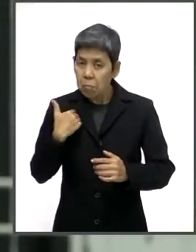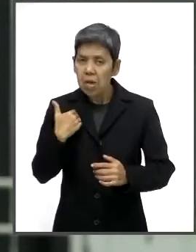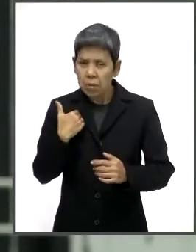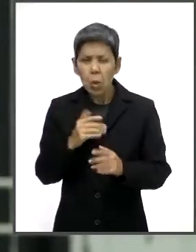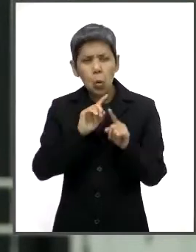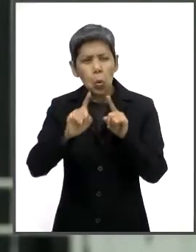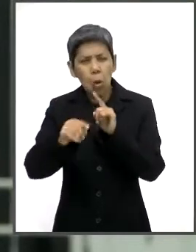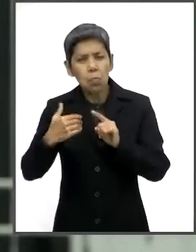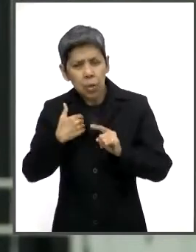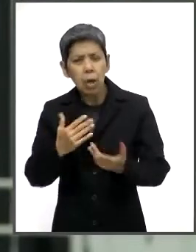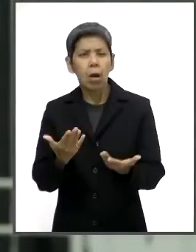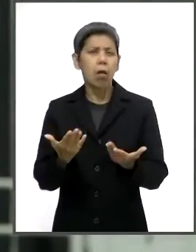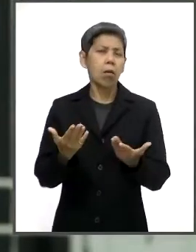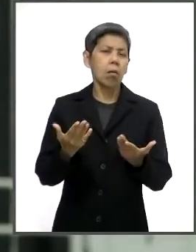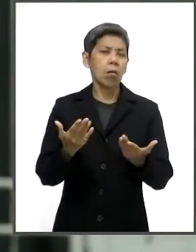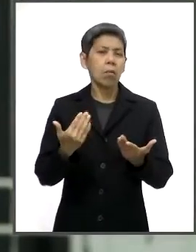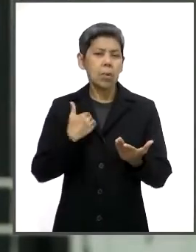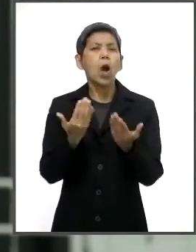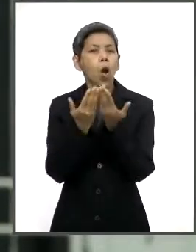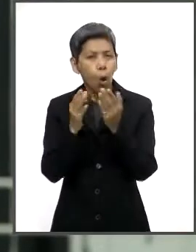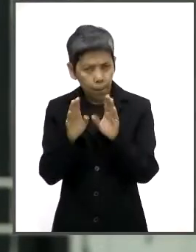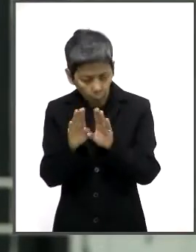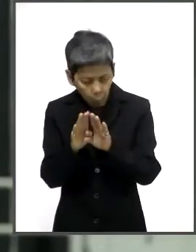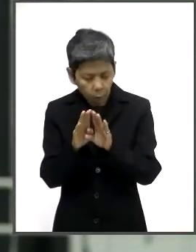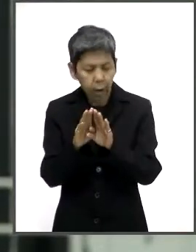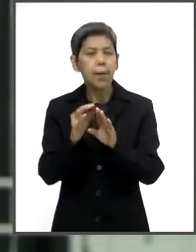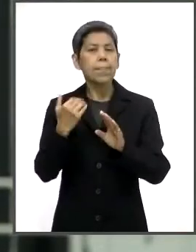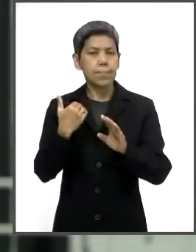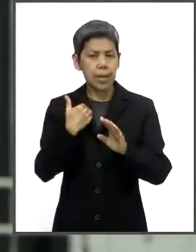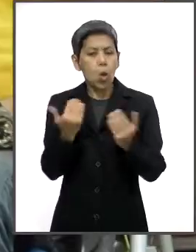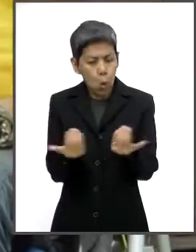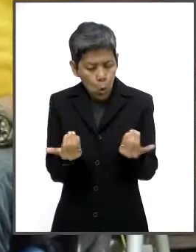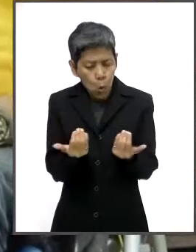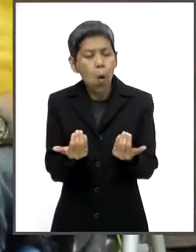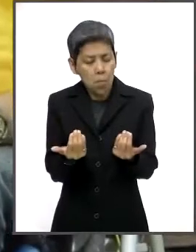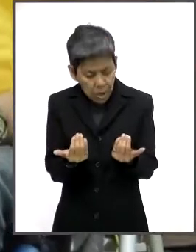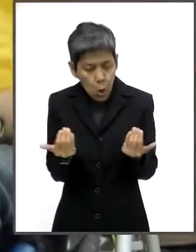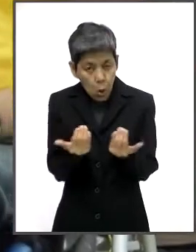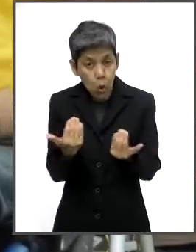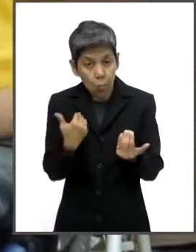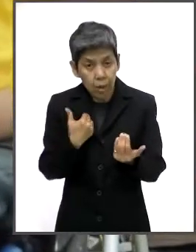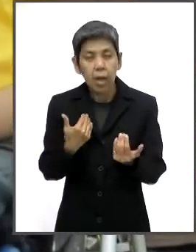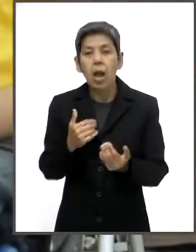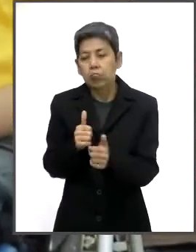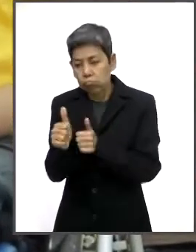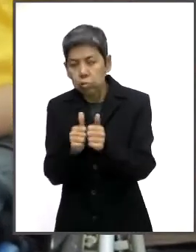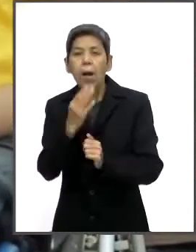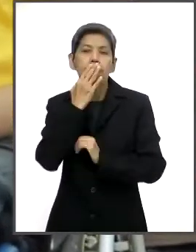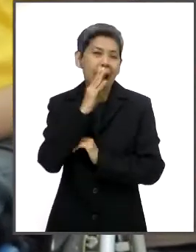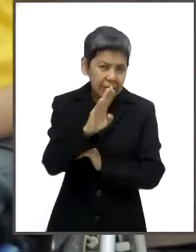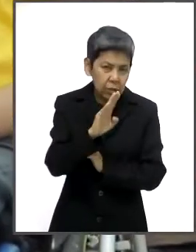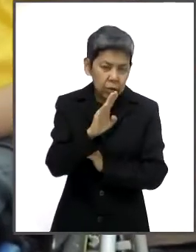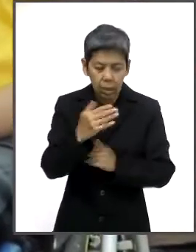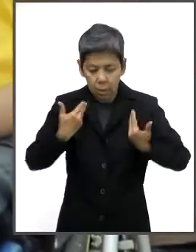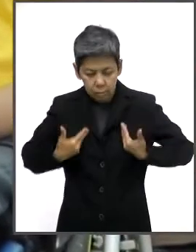มีภาวะหลายอย่างเนื่องจากว่ามีครอบครัวก็มีลูกพอมีลูกเสร็จก็ต้องมาแข่งขันที่บราซิ